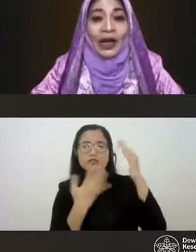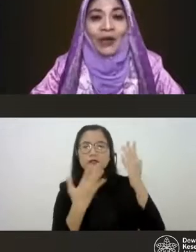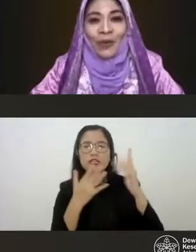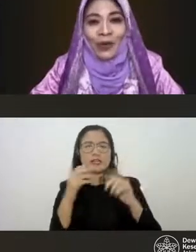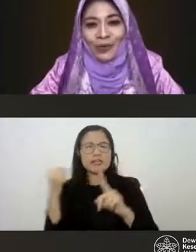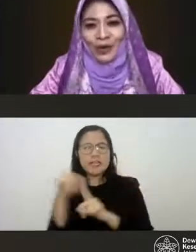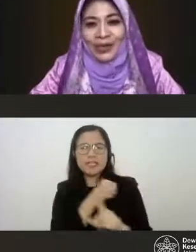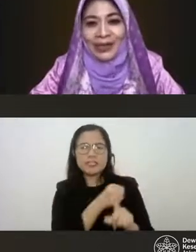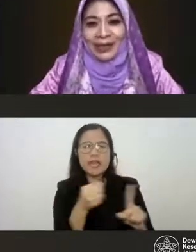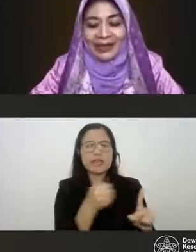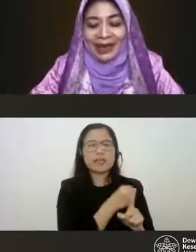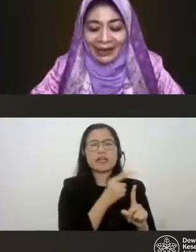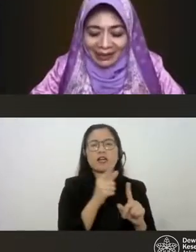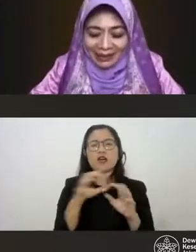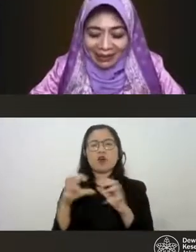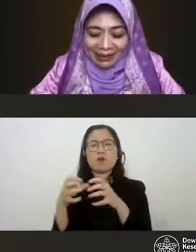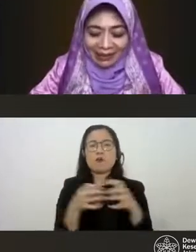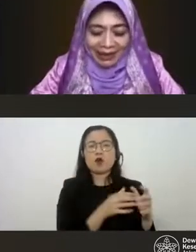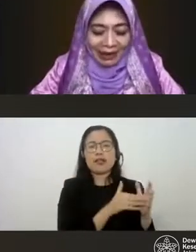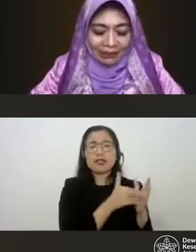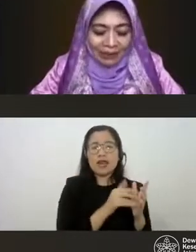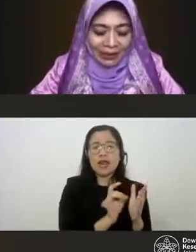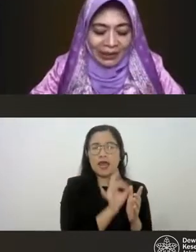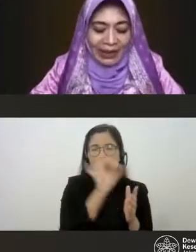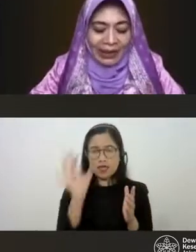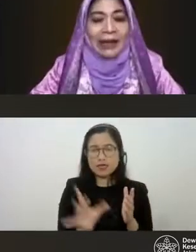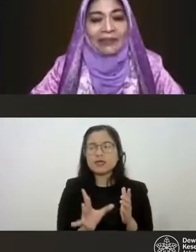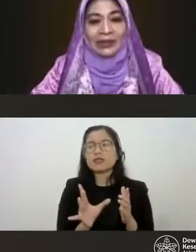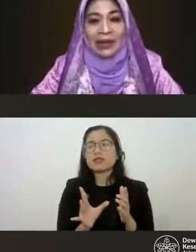dan juga kelompok-kelompok rentan lainnya